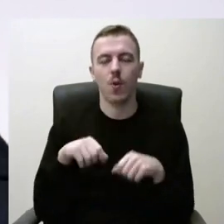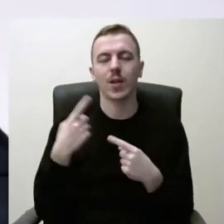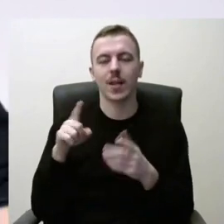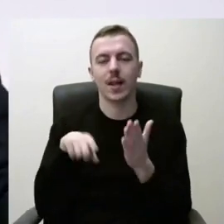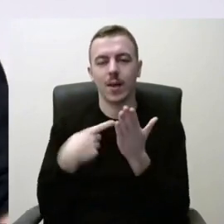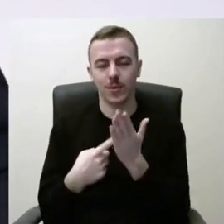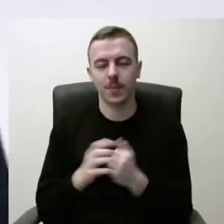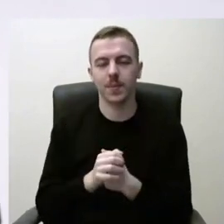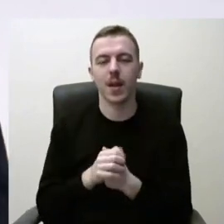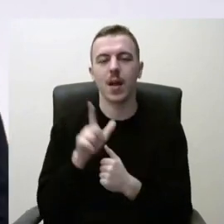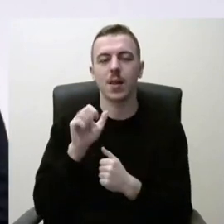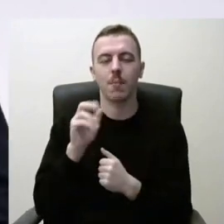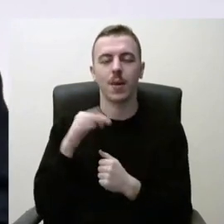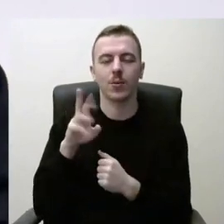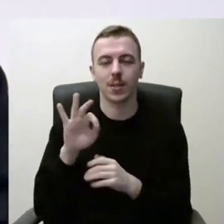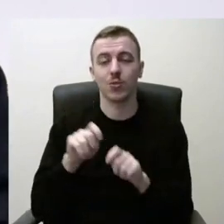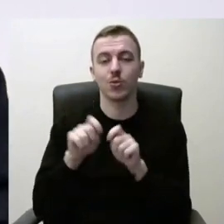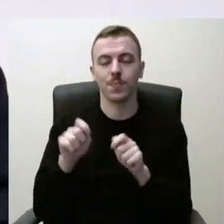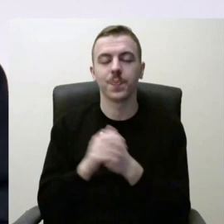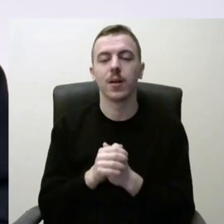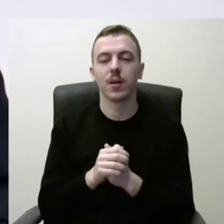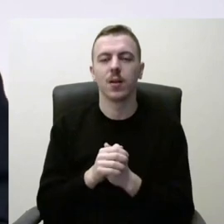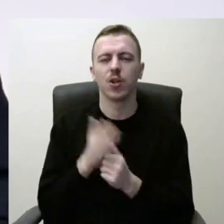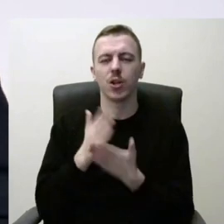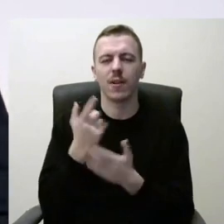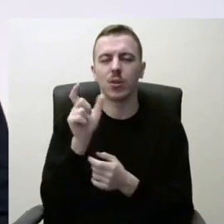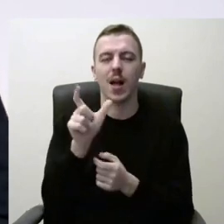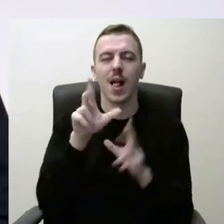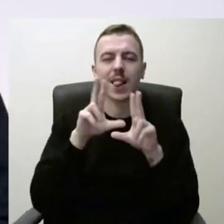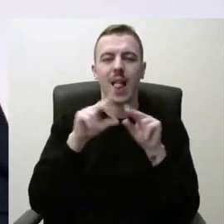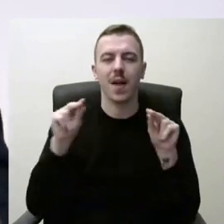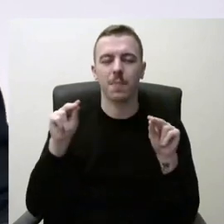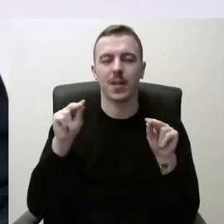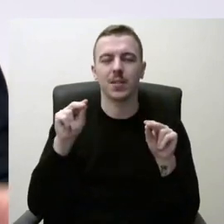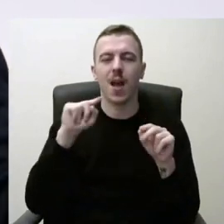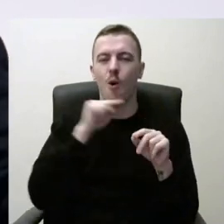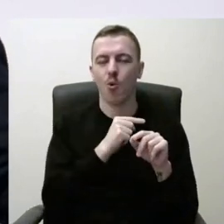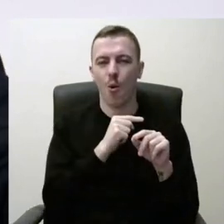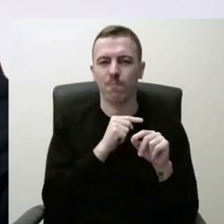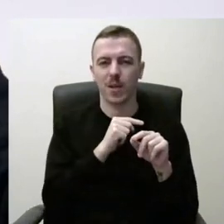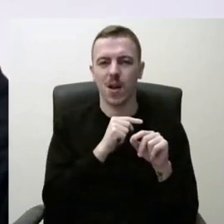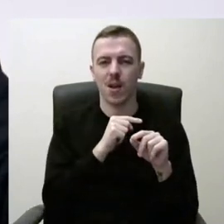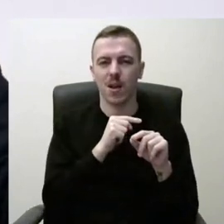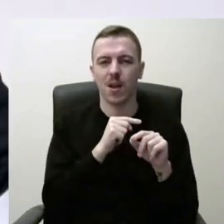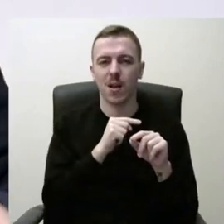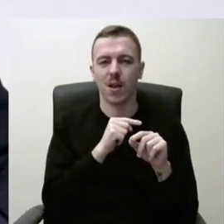Pone Labanauskai. Yra toks terminas laimės ekonomika ir jinai turi daug